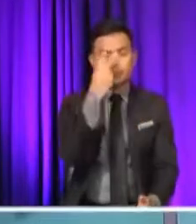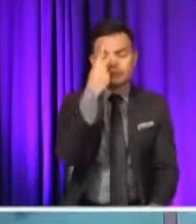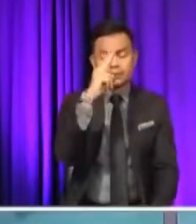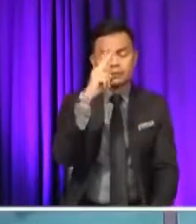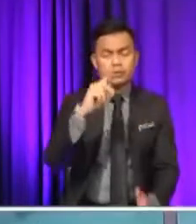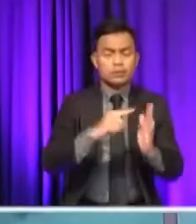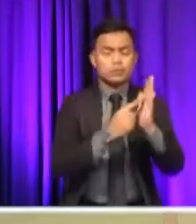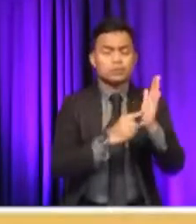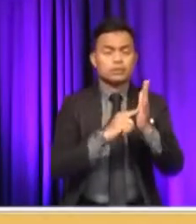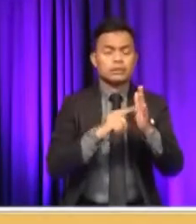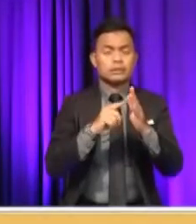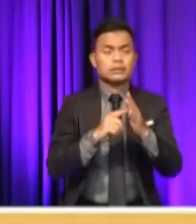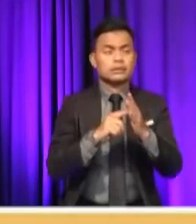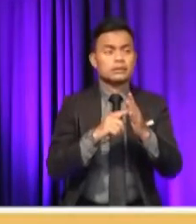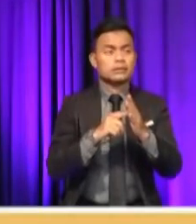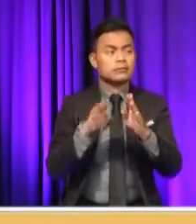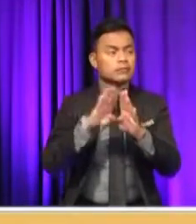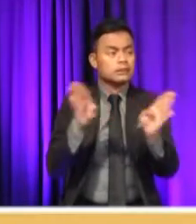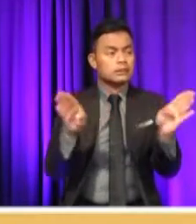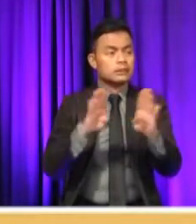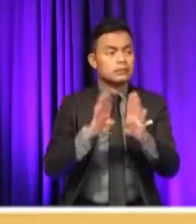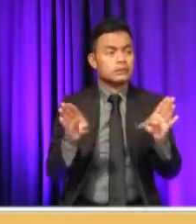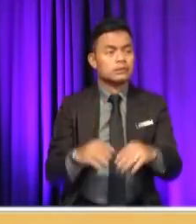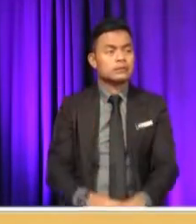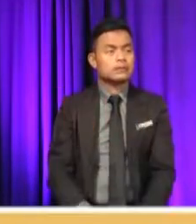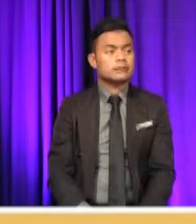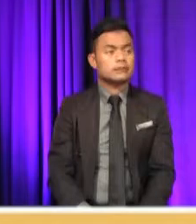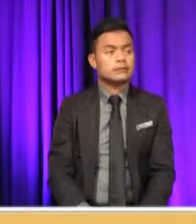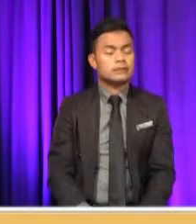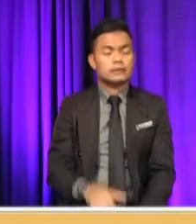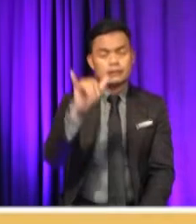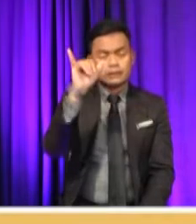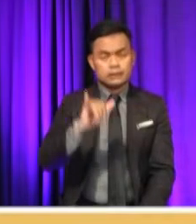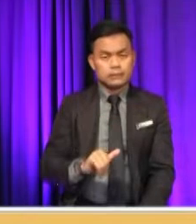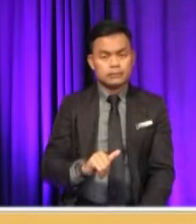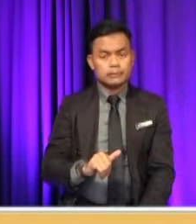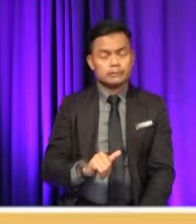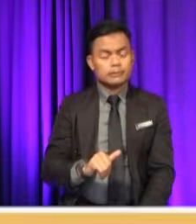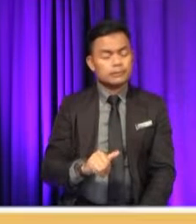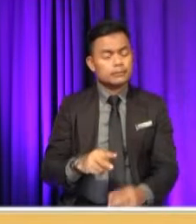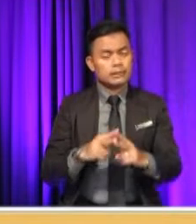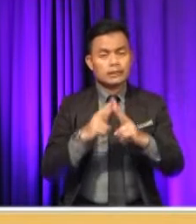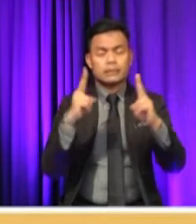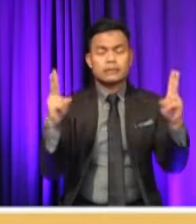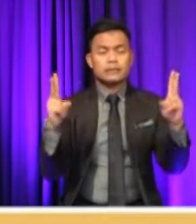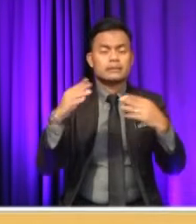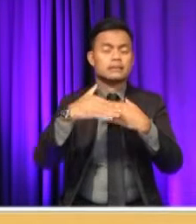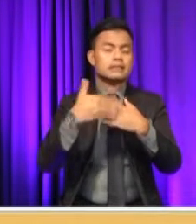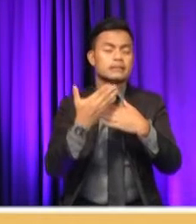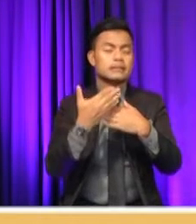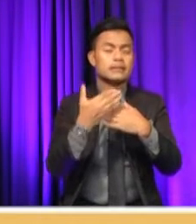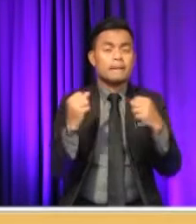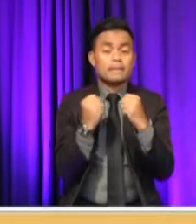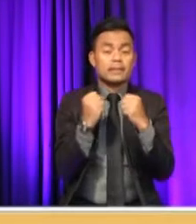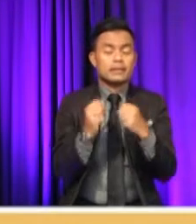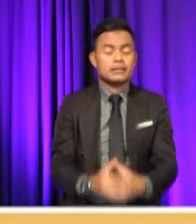letak gambar peti ais. Ingat kalau tekan buka, yang paling senang kita nak ingat peti ais. Okey, arus mengalir